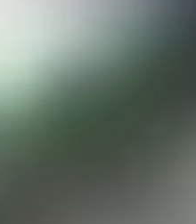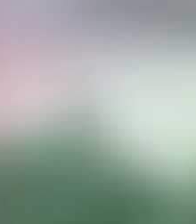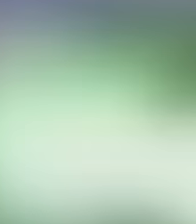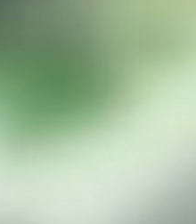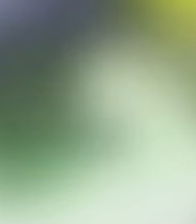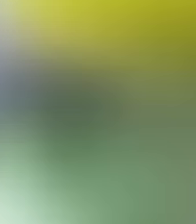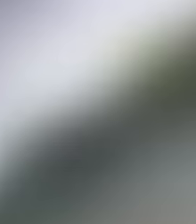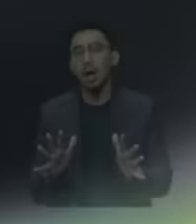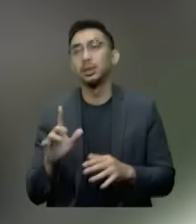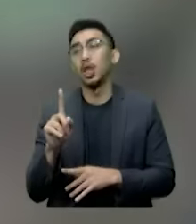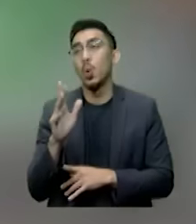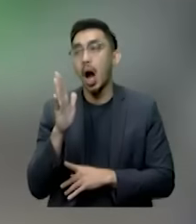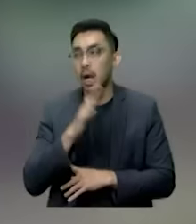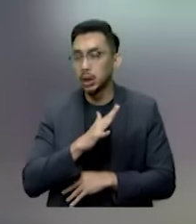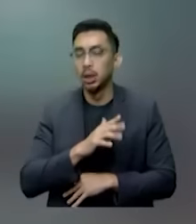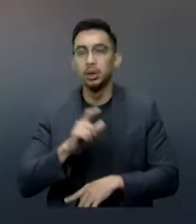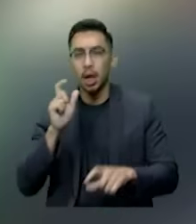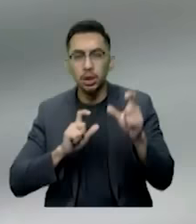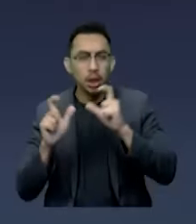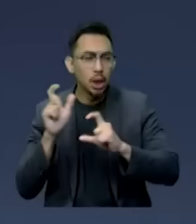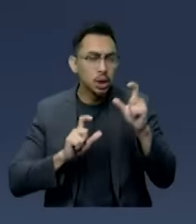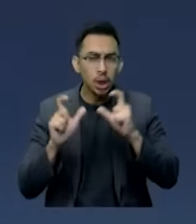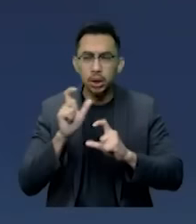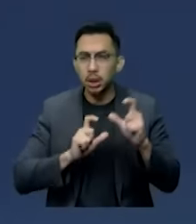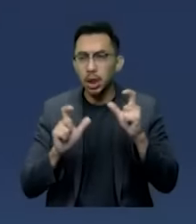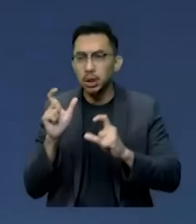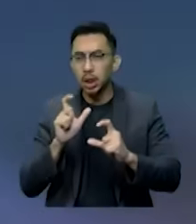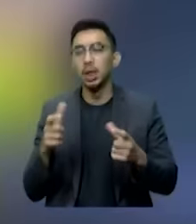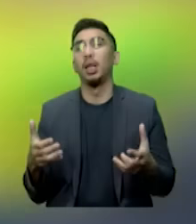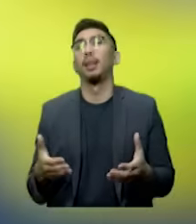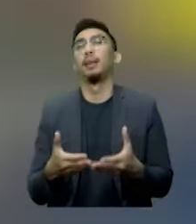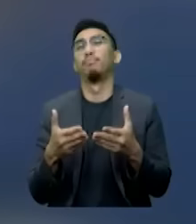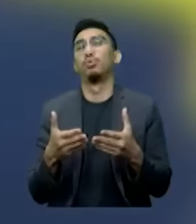di perkebunan kelapa berjarak 300 meter dari permukiman.